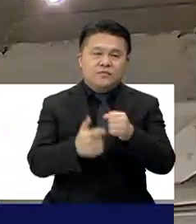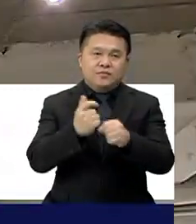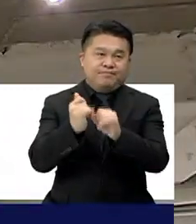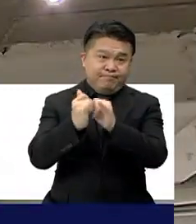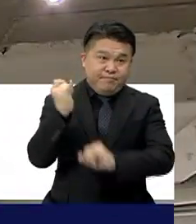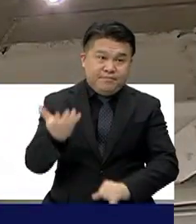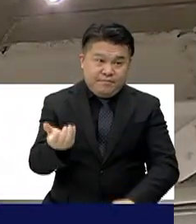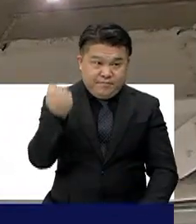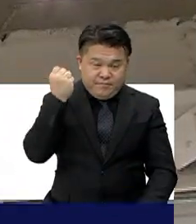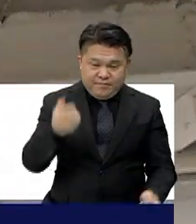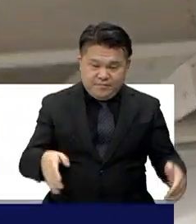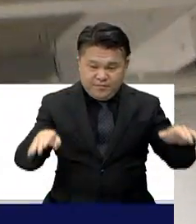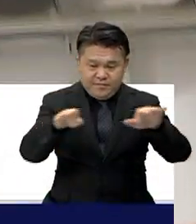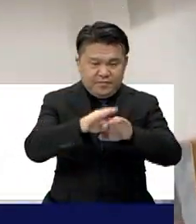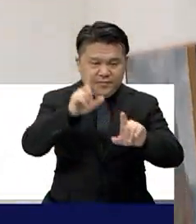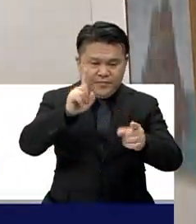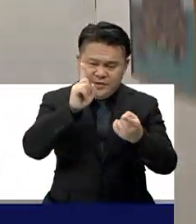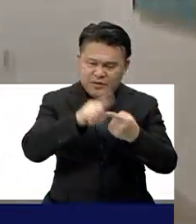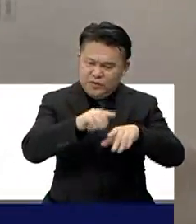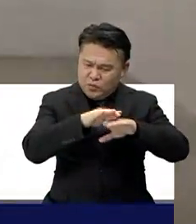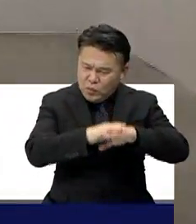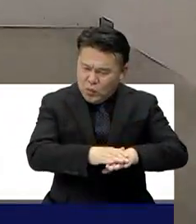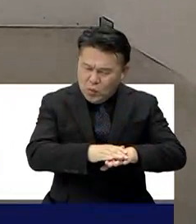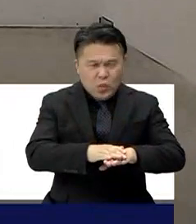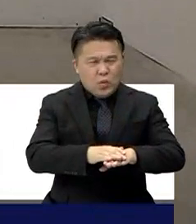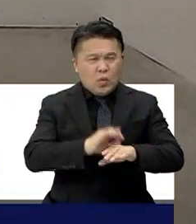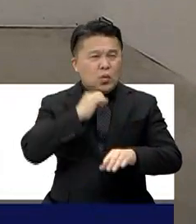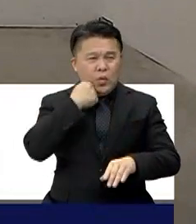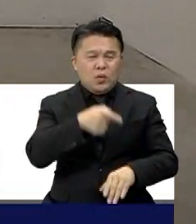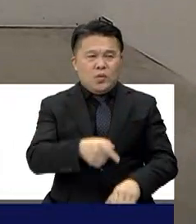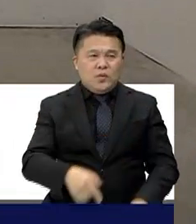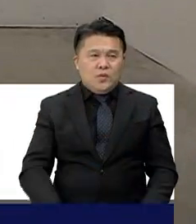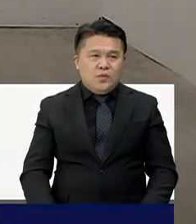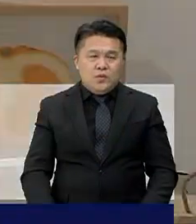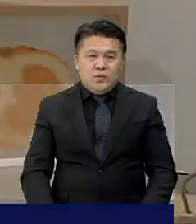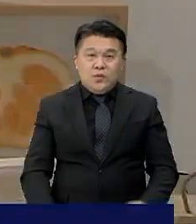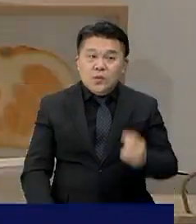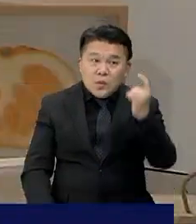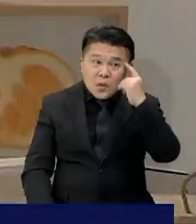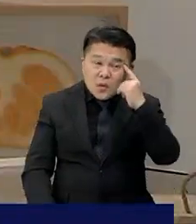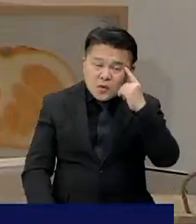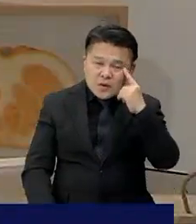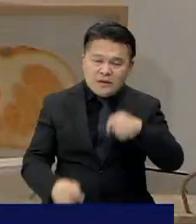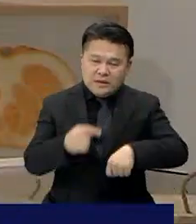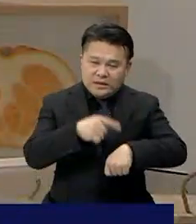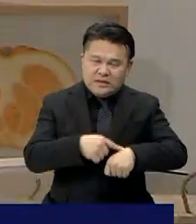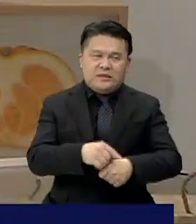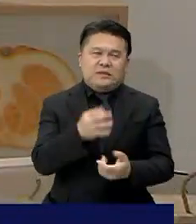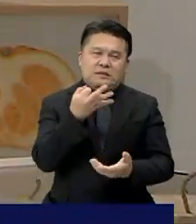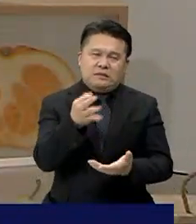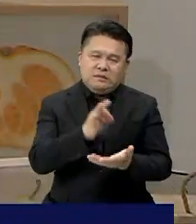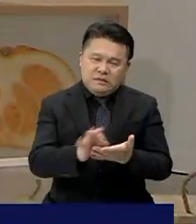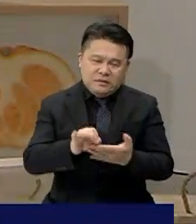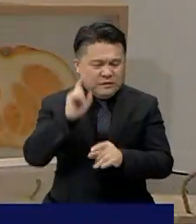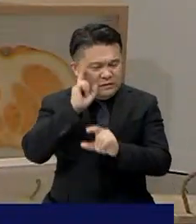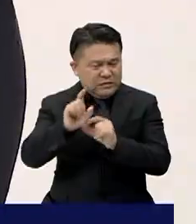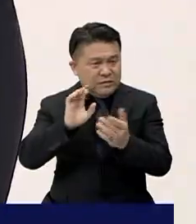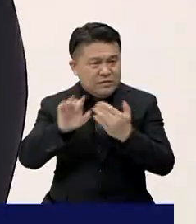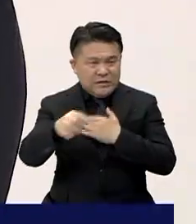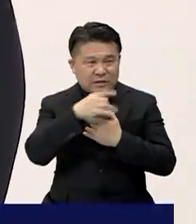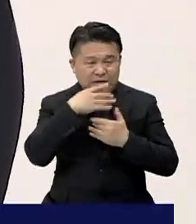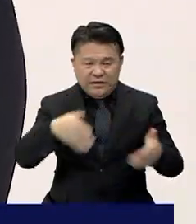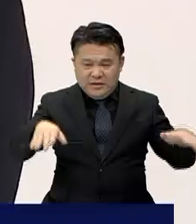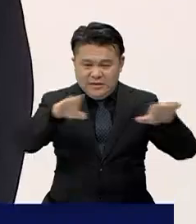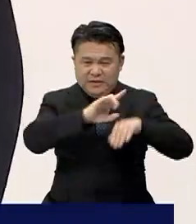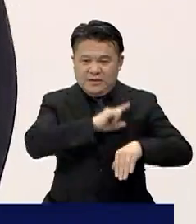역사를 지닌 건물 원형을 복원한다는 게 쉽진 않았습니다. 그만큼 시간과 비용, 고민 끝에 핑크